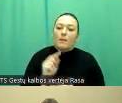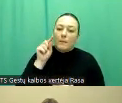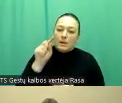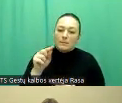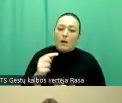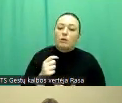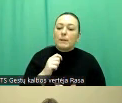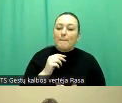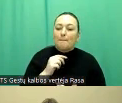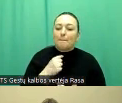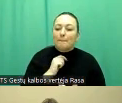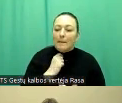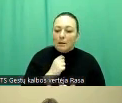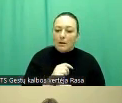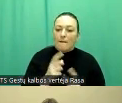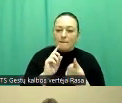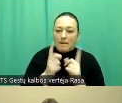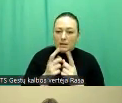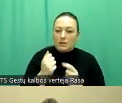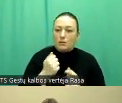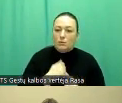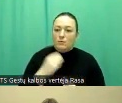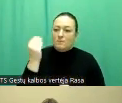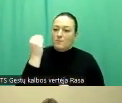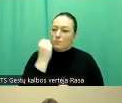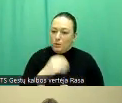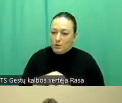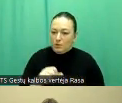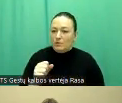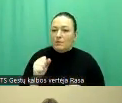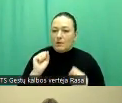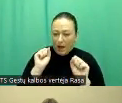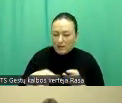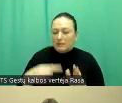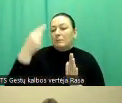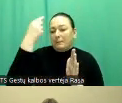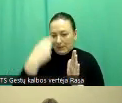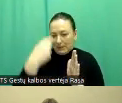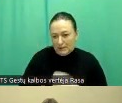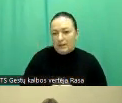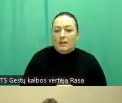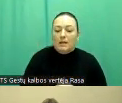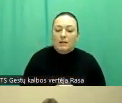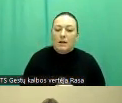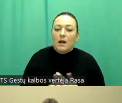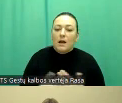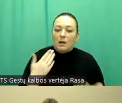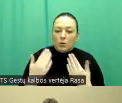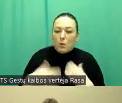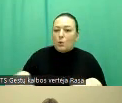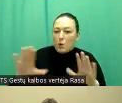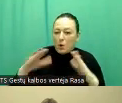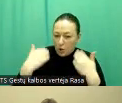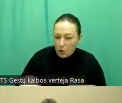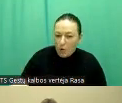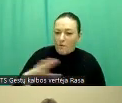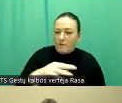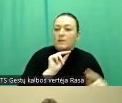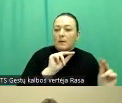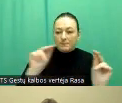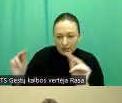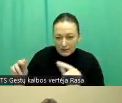mikrofoną. Bet vertėjus mes turime nuostabius, tikrai galite jais pasitikėti. Atrodo, kad viską jau ir pasakiau.